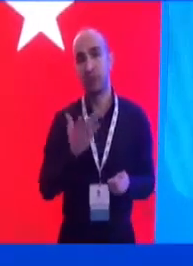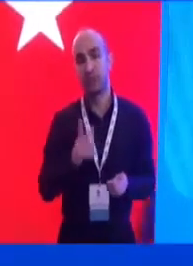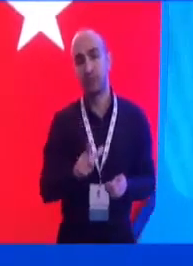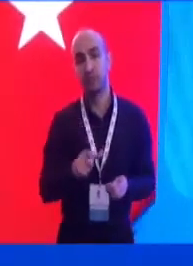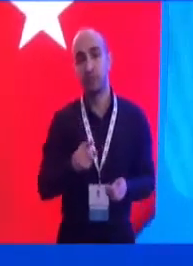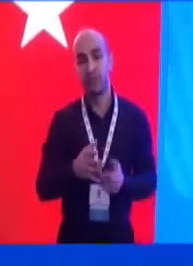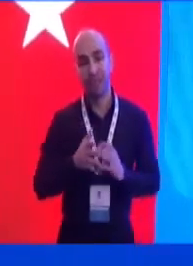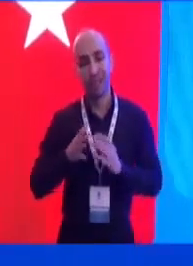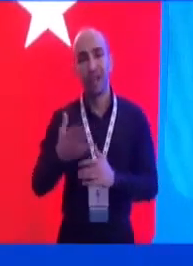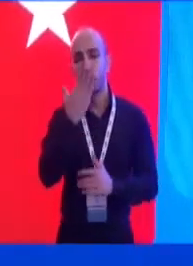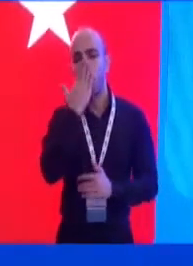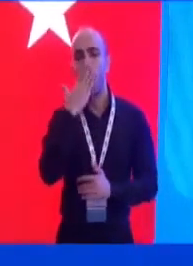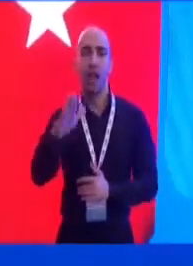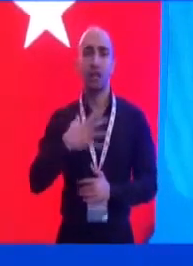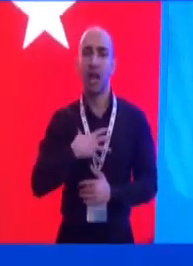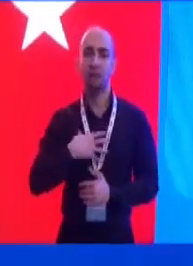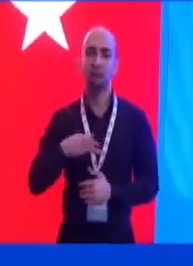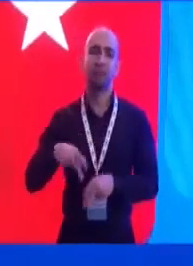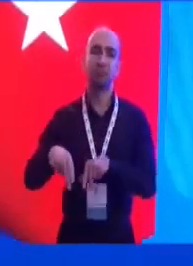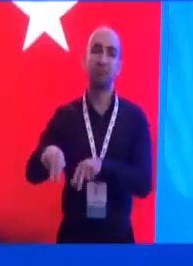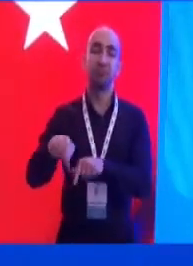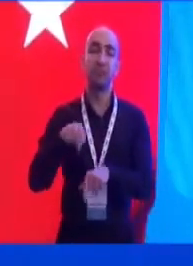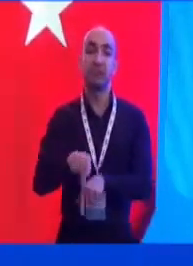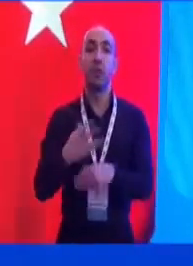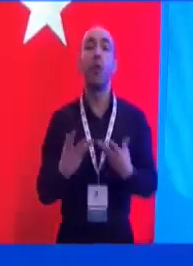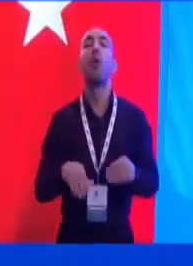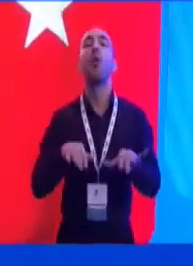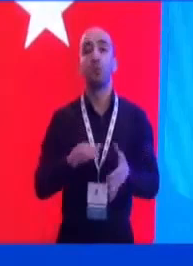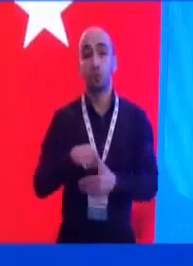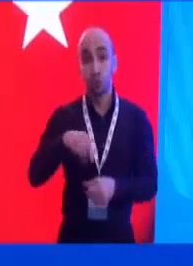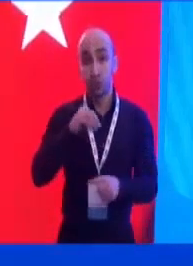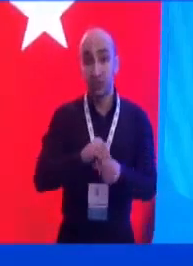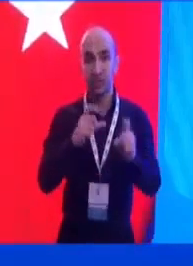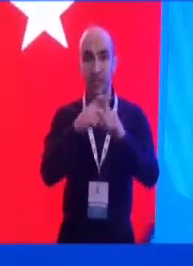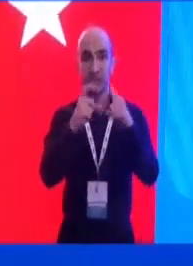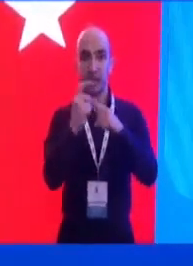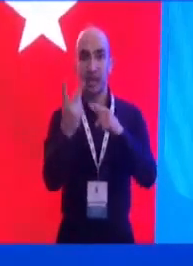bıraktığınızda olmuyor. Biz bunun için Deva Partisi'nde